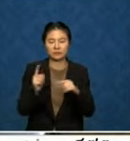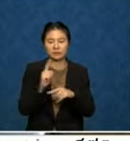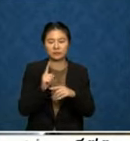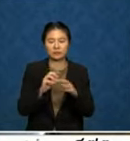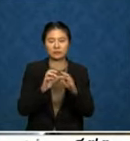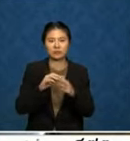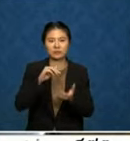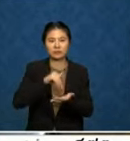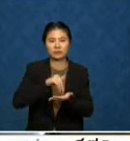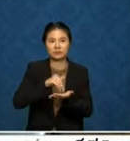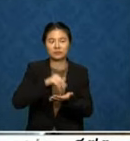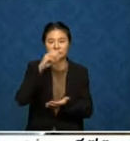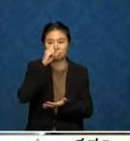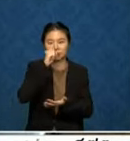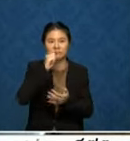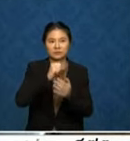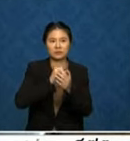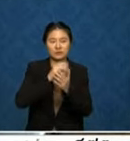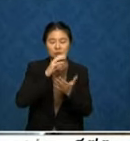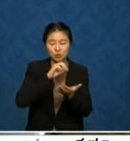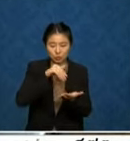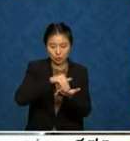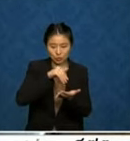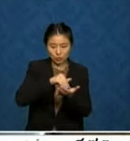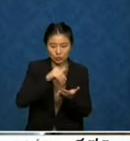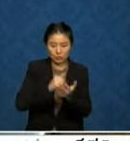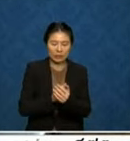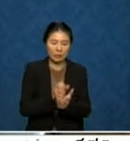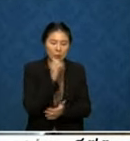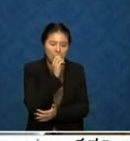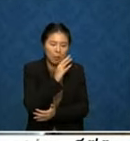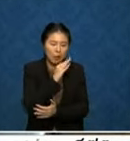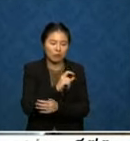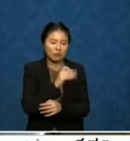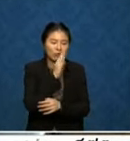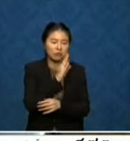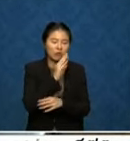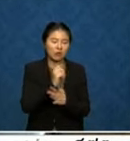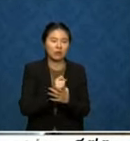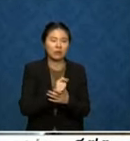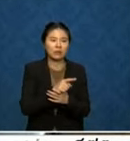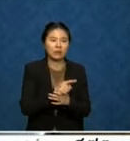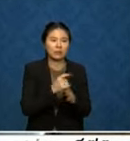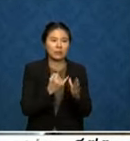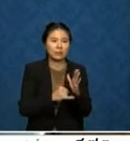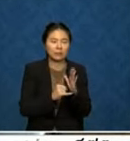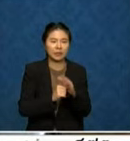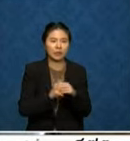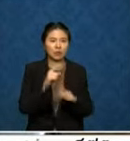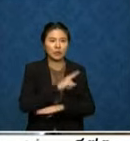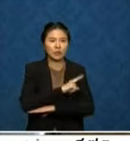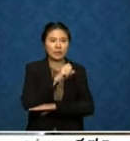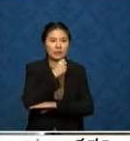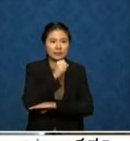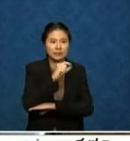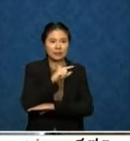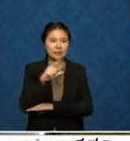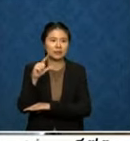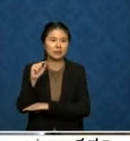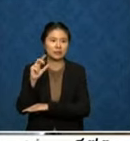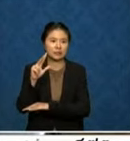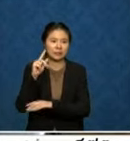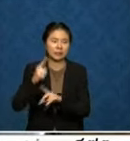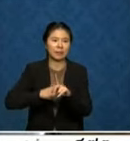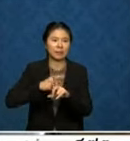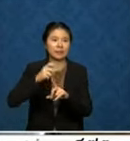ากศูนย์รับแจ้งความร้องทุกข์ของสำนักงานตำรวจแห่งชาติตั้งแต่วันที่10ถึงวันที่23ตุ